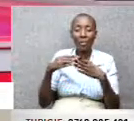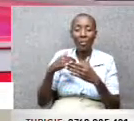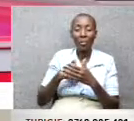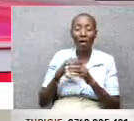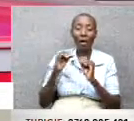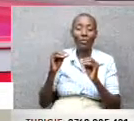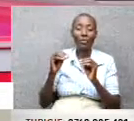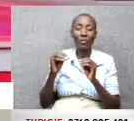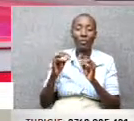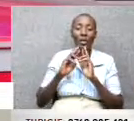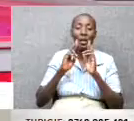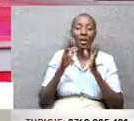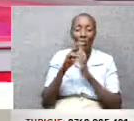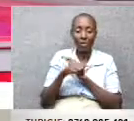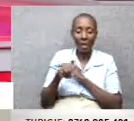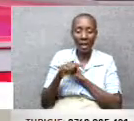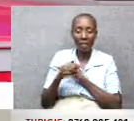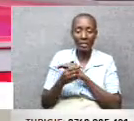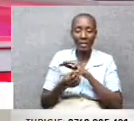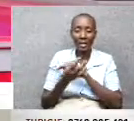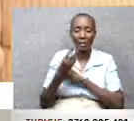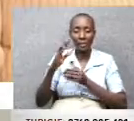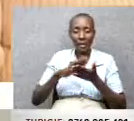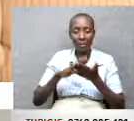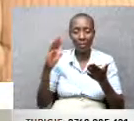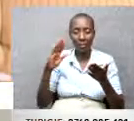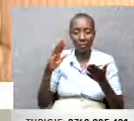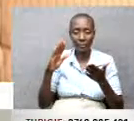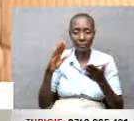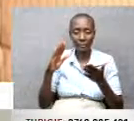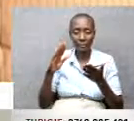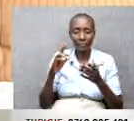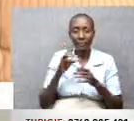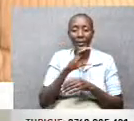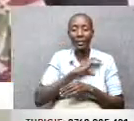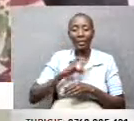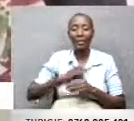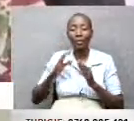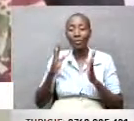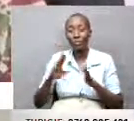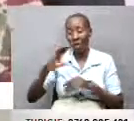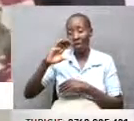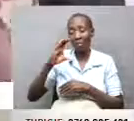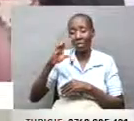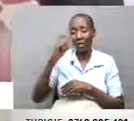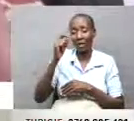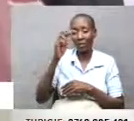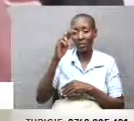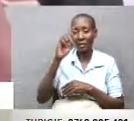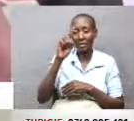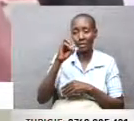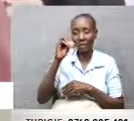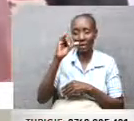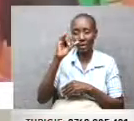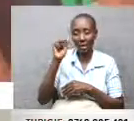huku Boniface Barasa na anatuarifu zaidi. Kwa mujibu wa kamishna wa kaunti ya Trans Nzoia Samu Ojwang, idadi kubwa ya Kenya walifungiwa